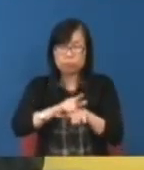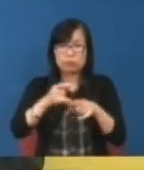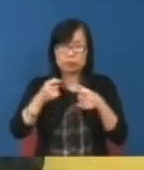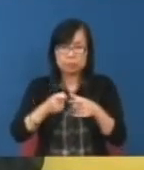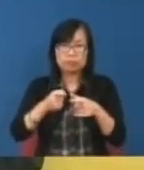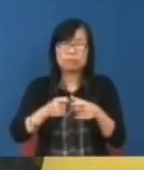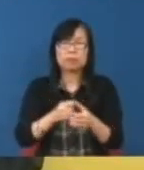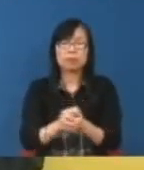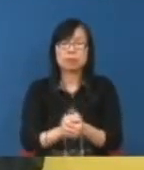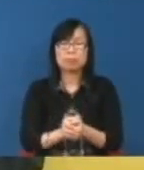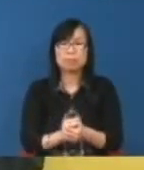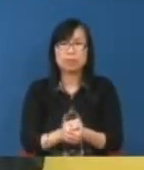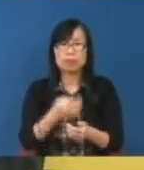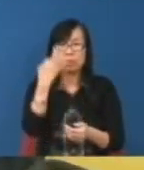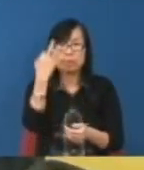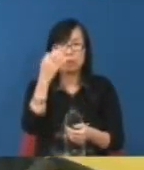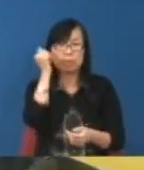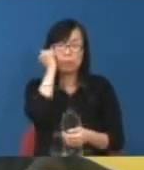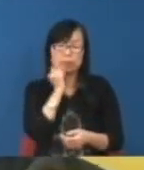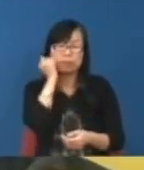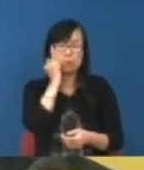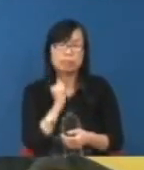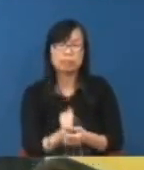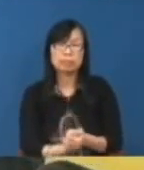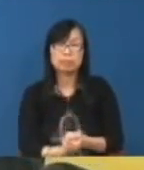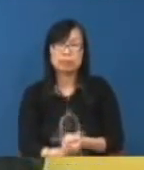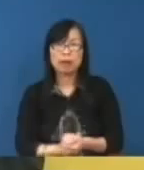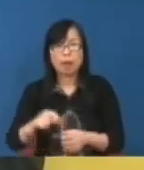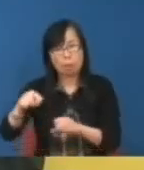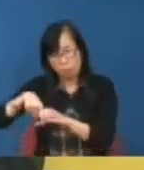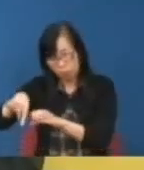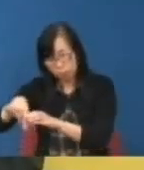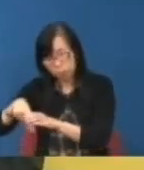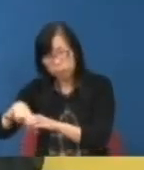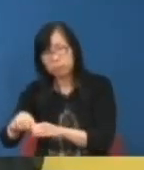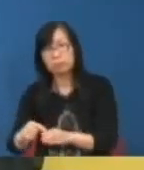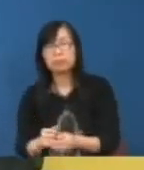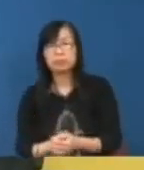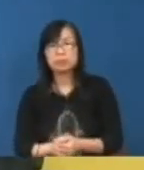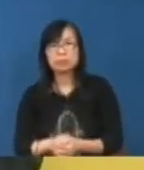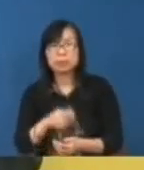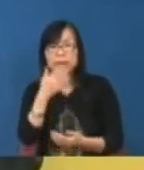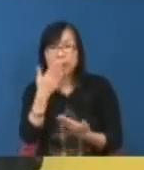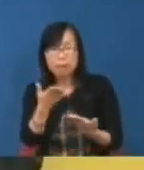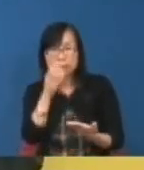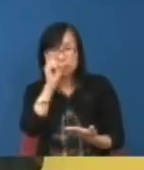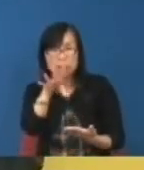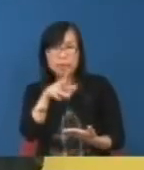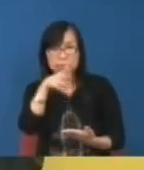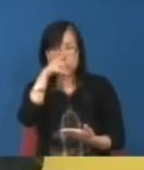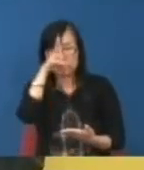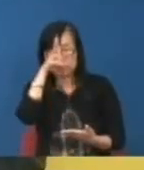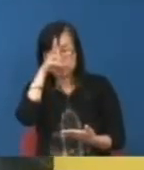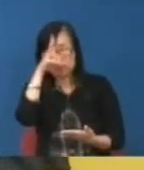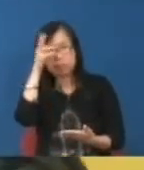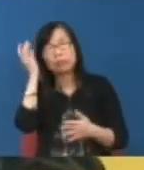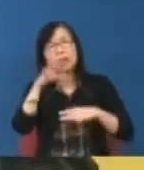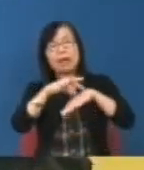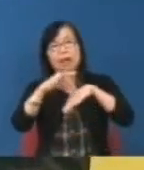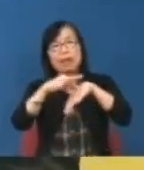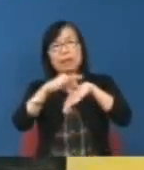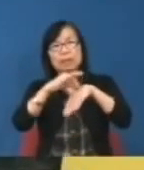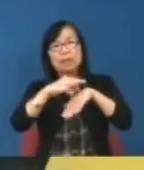而三個老人就有一個係貧窮嘅老人。咁如果你話叫政府因為慳嗰少少